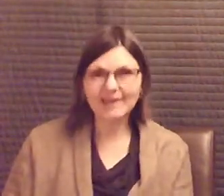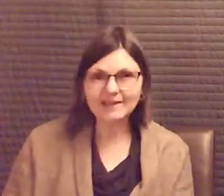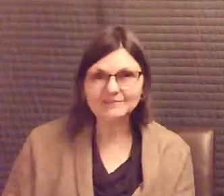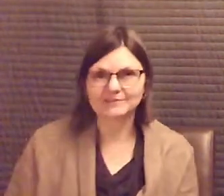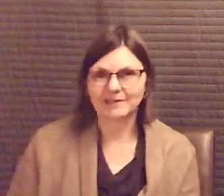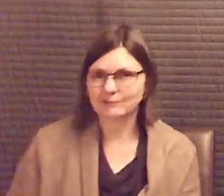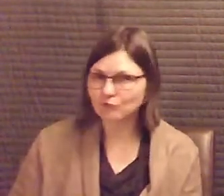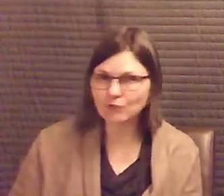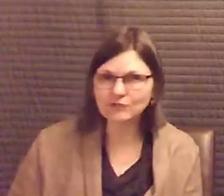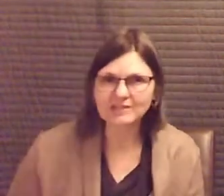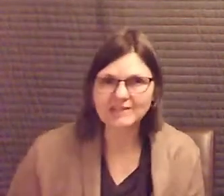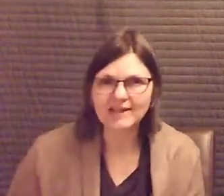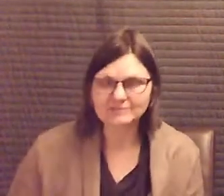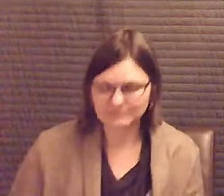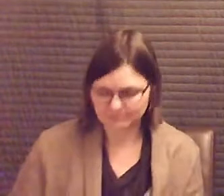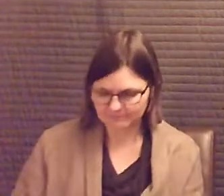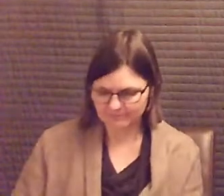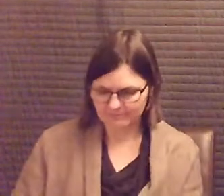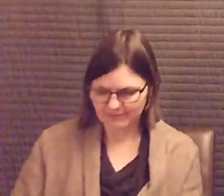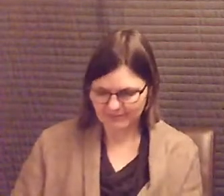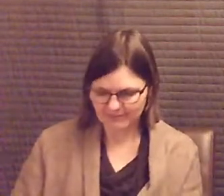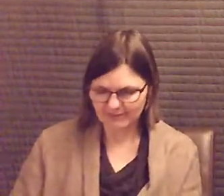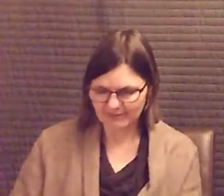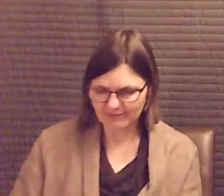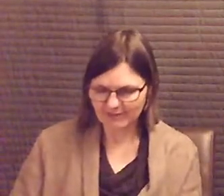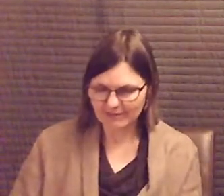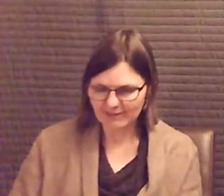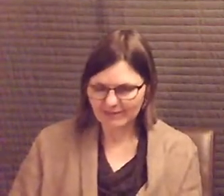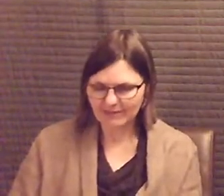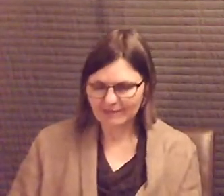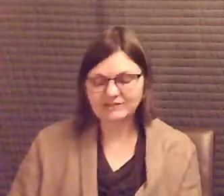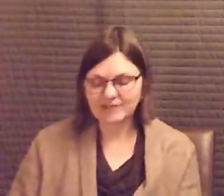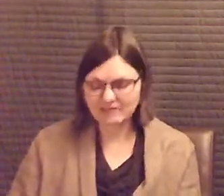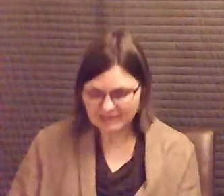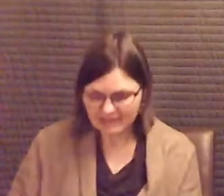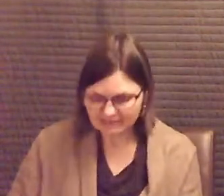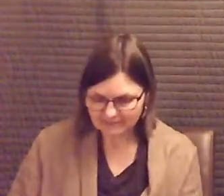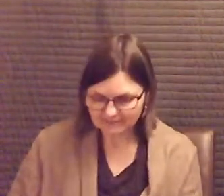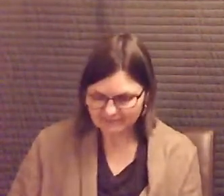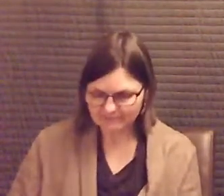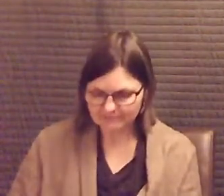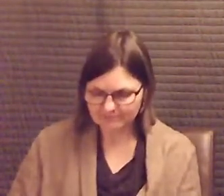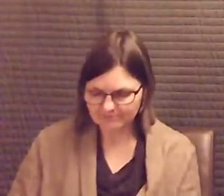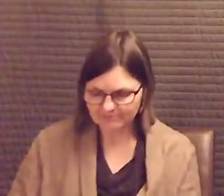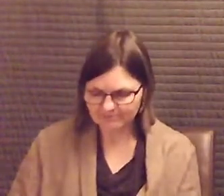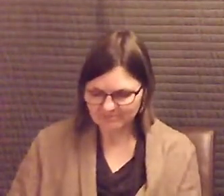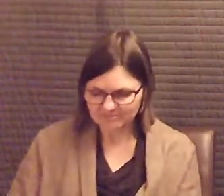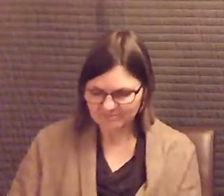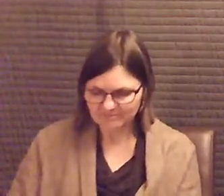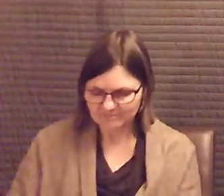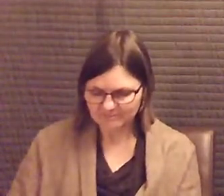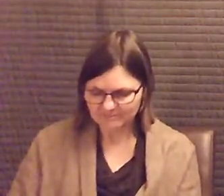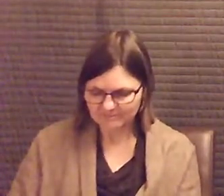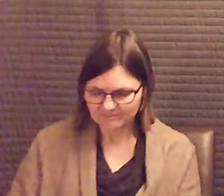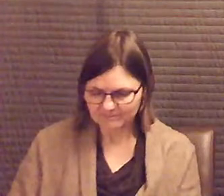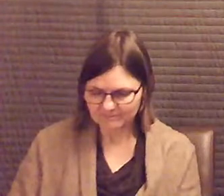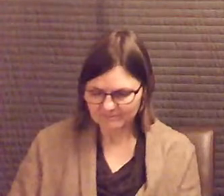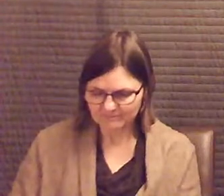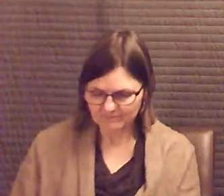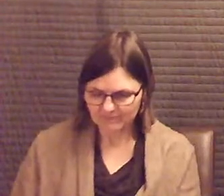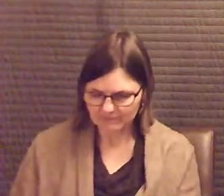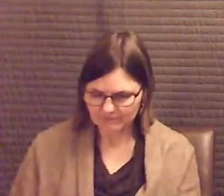jezus heeft wonderen gedaan voor stuk die zelf zou je willen doen is het is 37 droog en dan